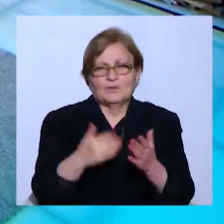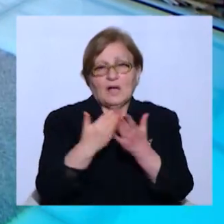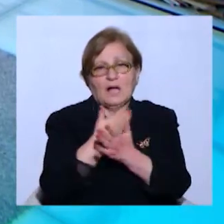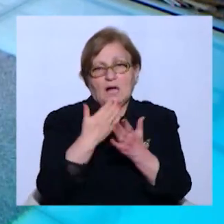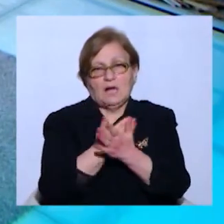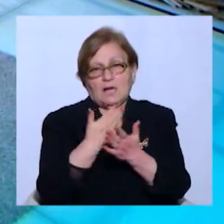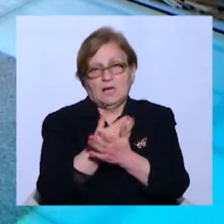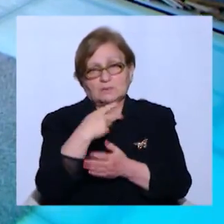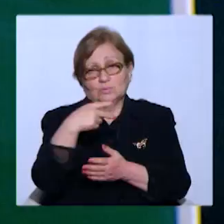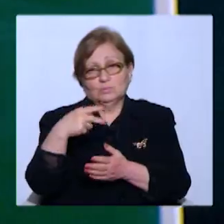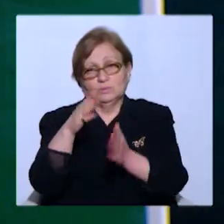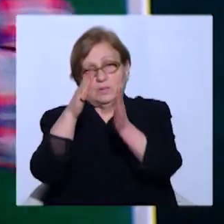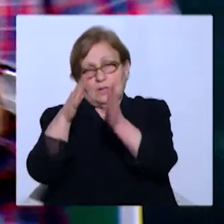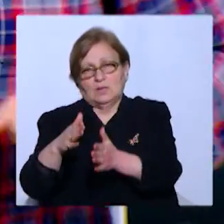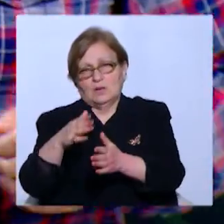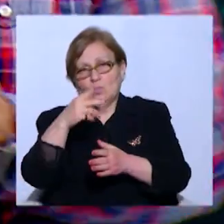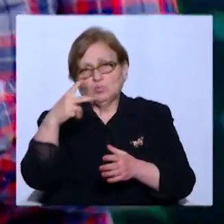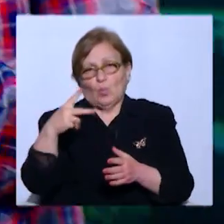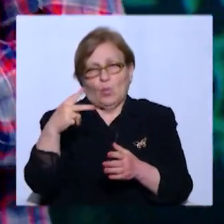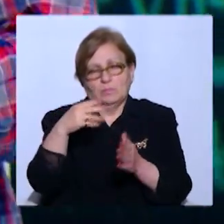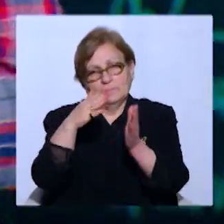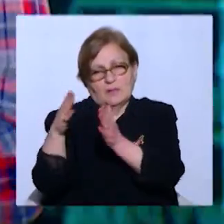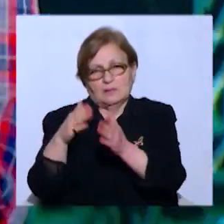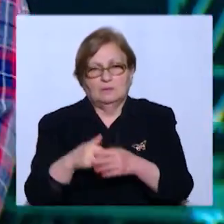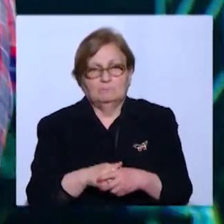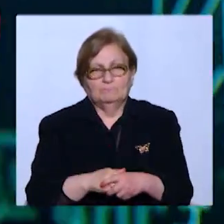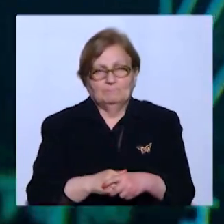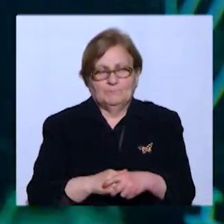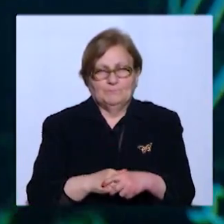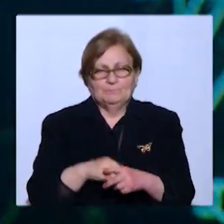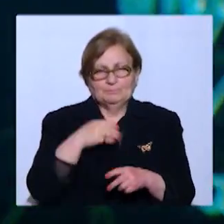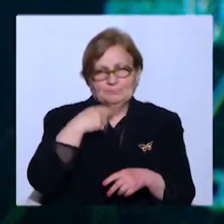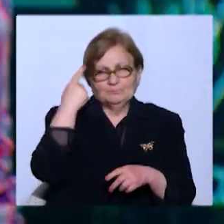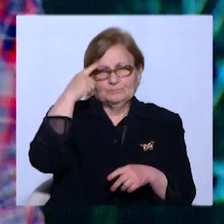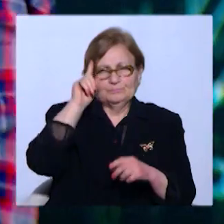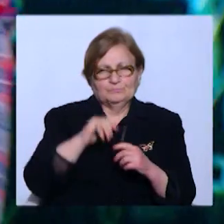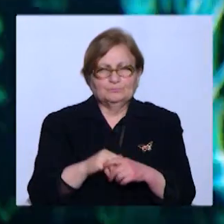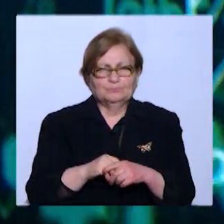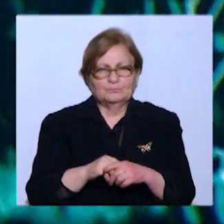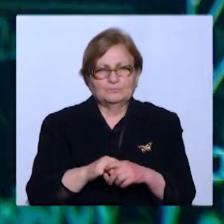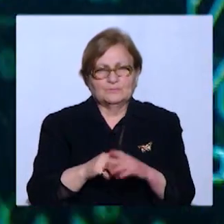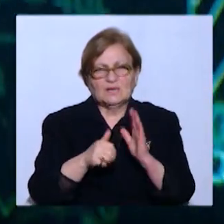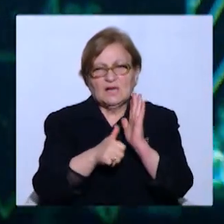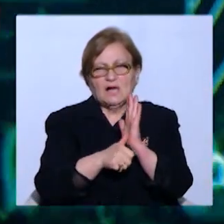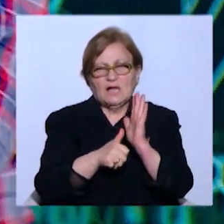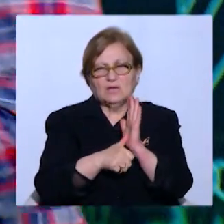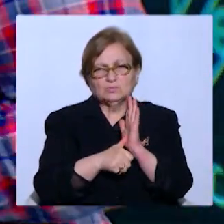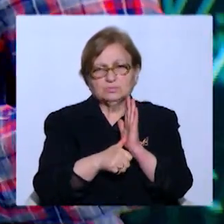ჩვენი უტოლობები აქეთ ხარეს ჩამოვწეროთ. კარგი, მოდი მოვიფიქროთ. 6